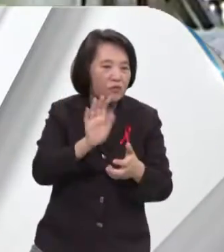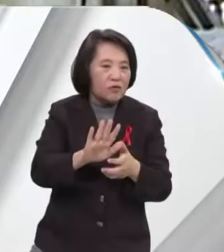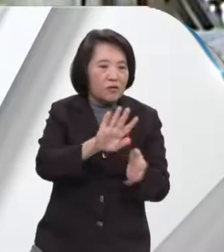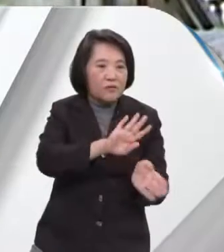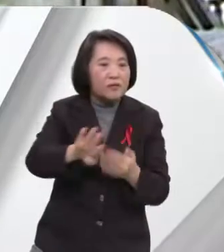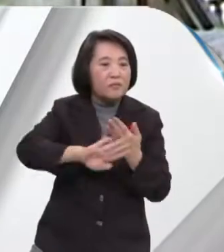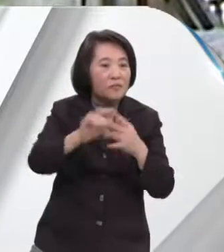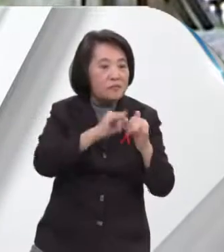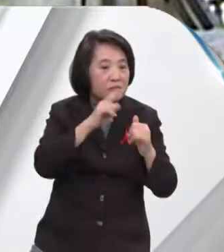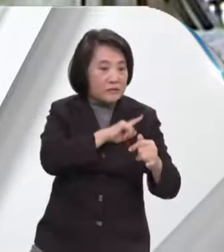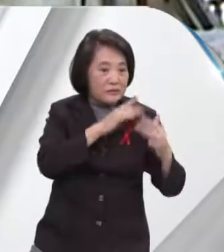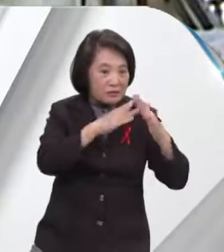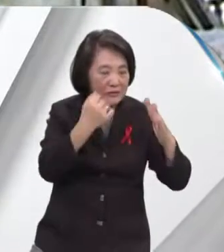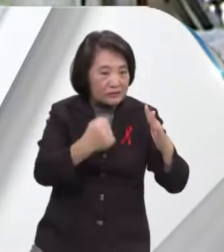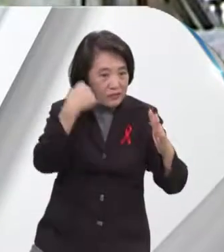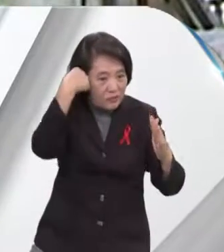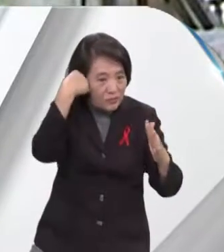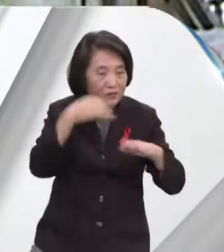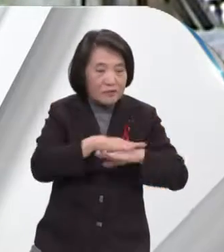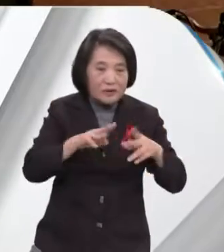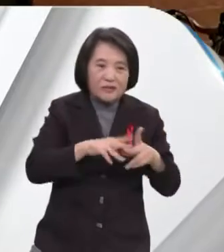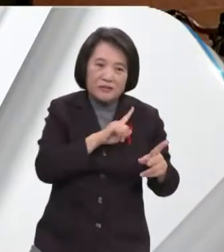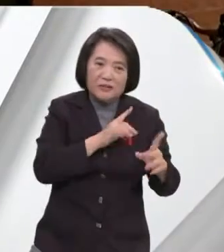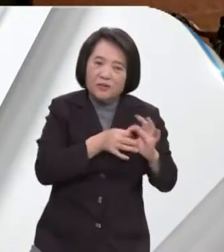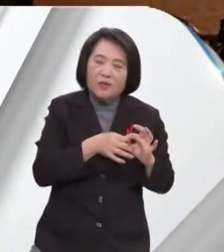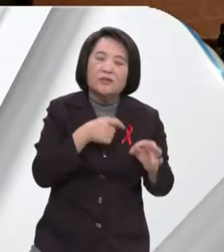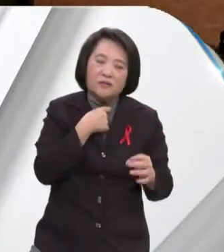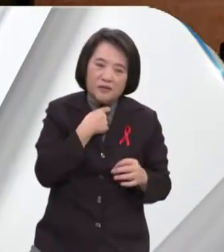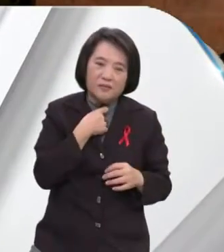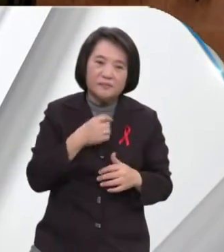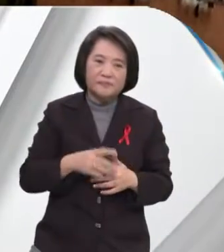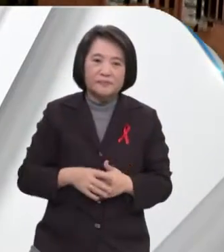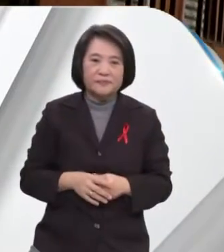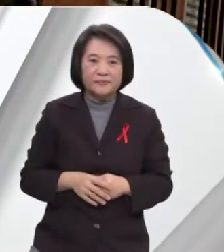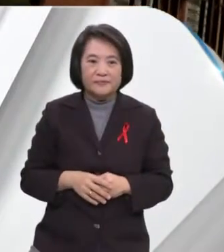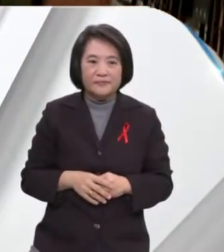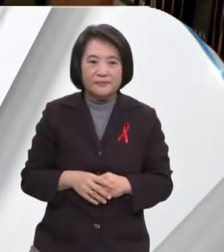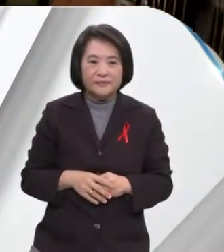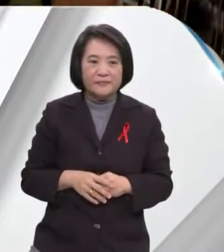也哈，台湾超过三四年的龙湖差不多有三百七十万户，轻建同修正都有必要。专家学者因为民众单单对龙湖轻建的了解还唔啦，除了政府会充实以外，民众每位对自家黑的温泉会较关心。下加新闻彭贤、林君勇特别报道。